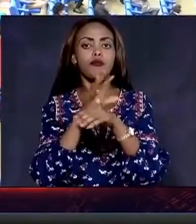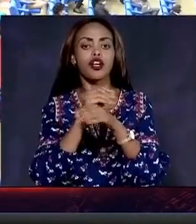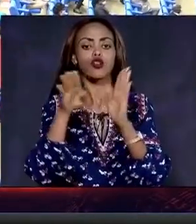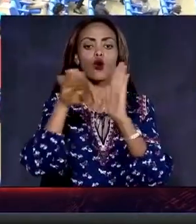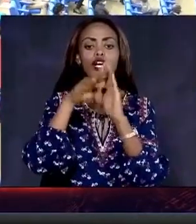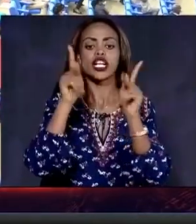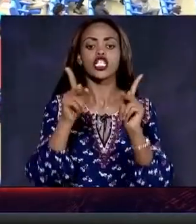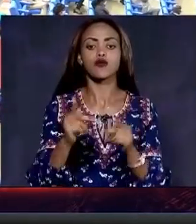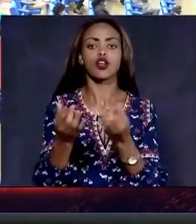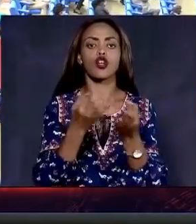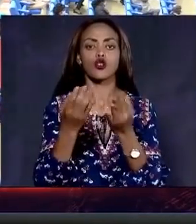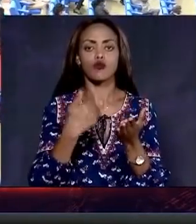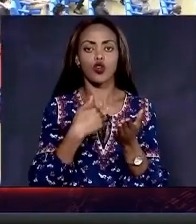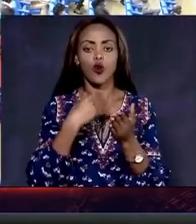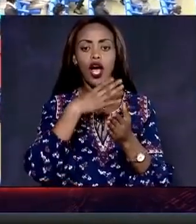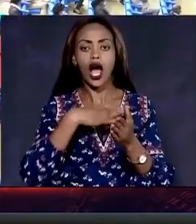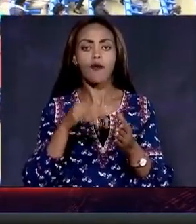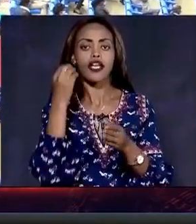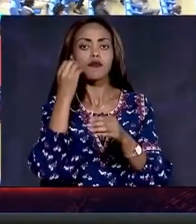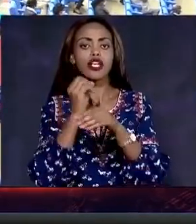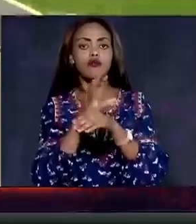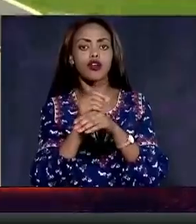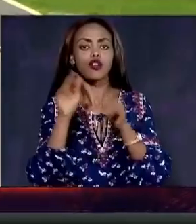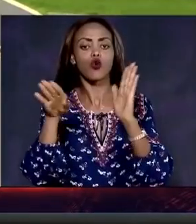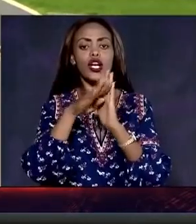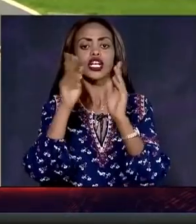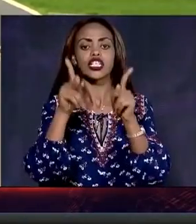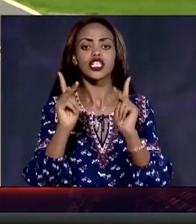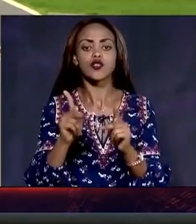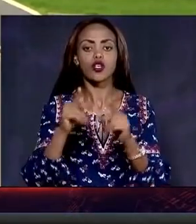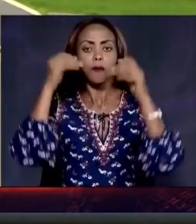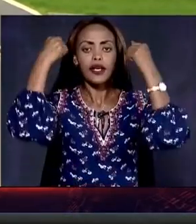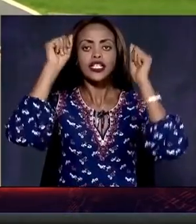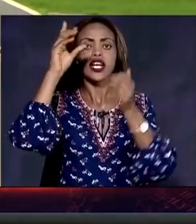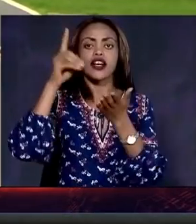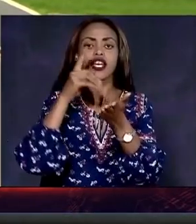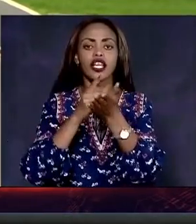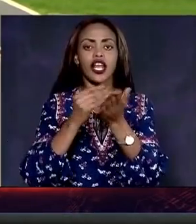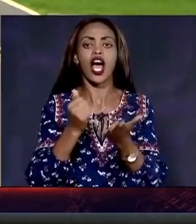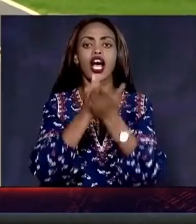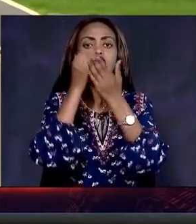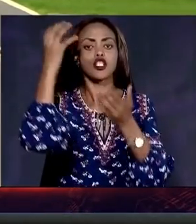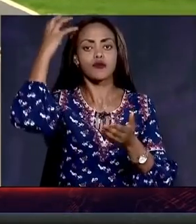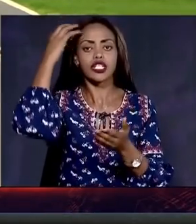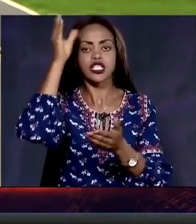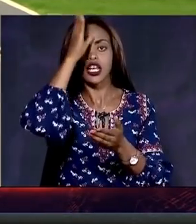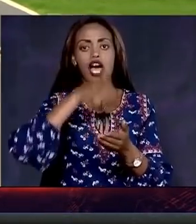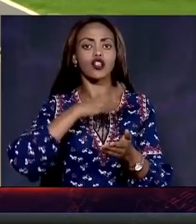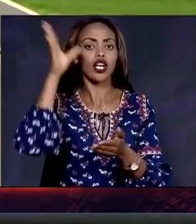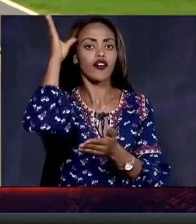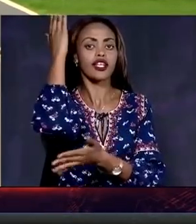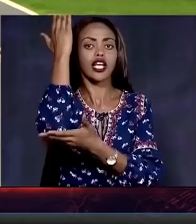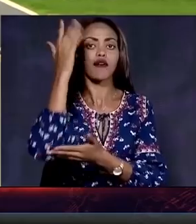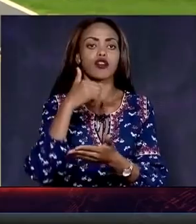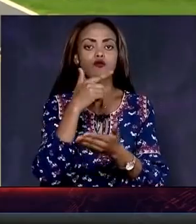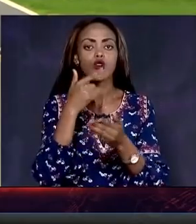تهزبی گلی چونزلوم ابال بیت مخری توکل تزبن منیستر دیتا تسوعی حقاز منگستن ایتا گبرگزا بیهر آرائا